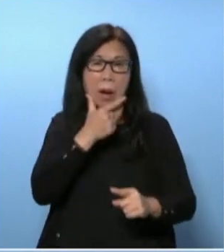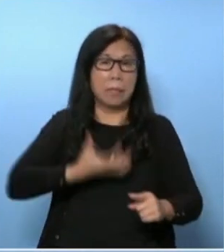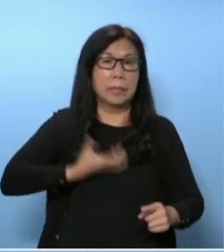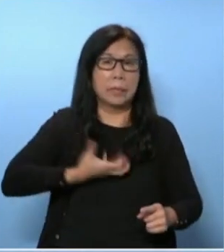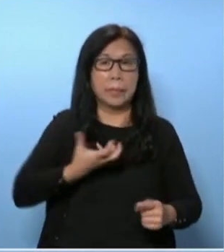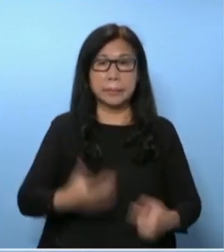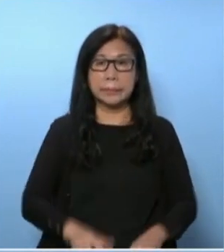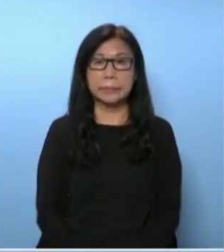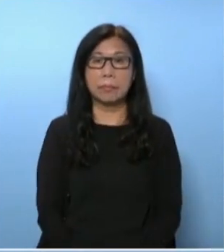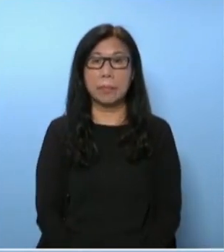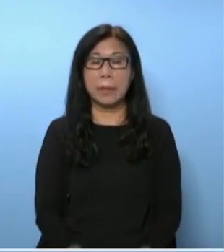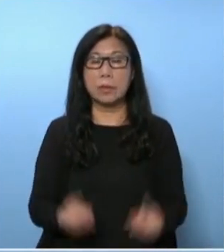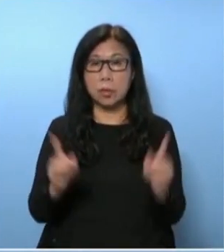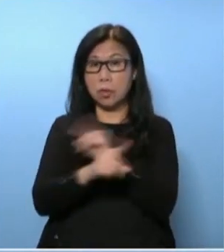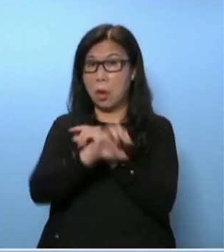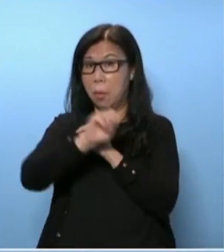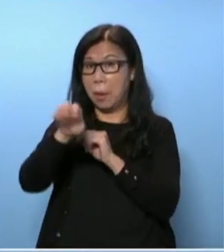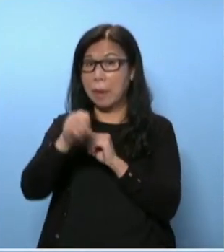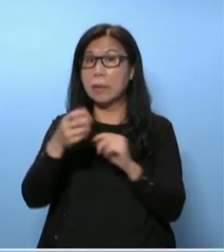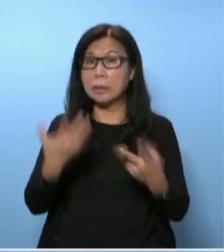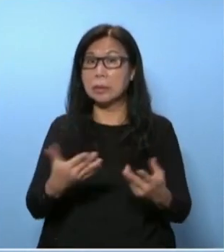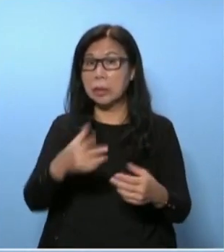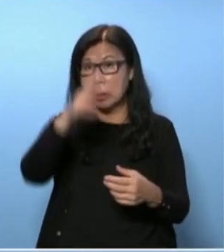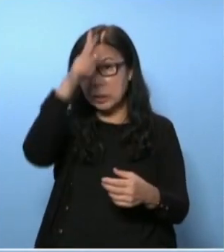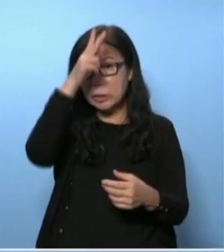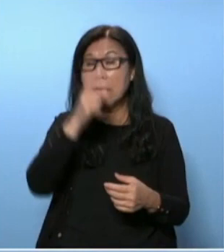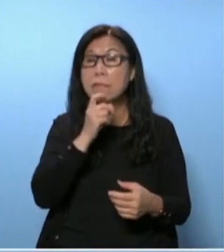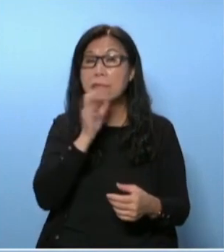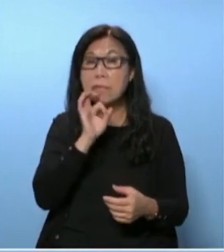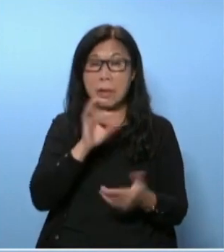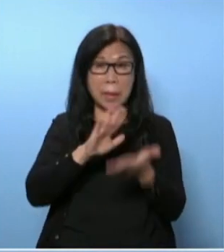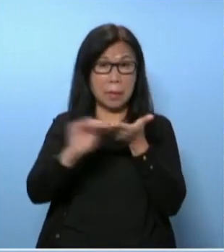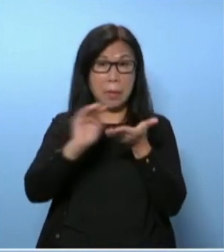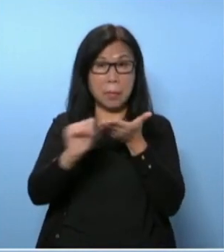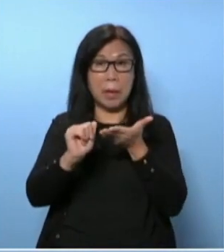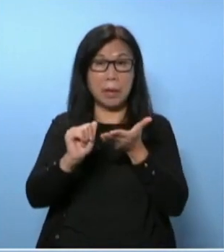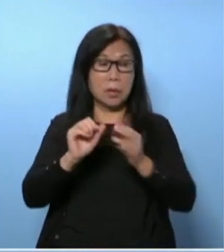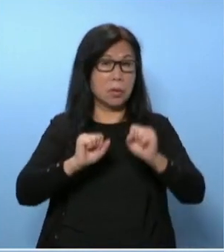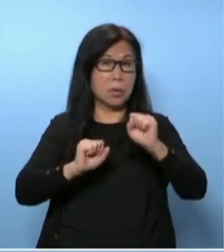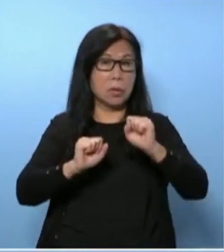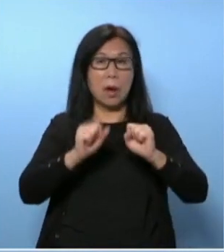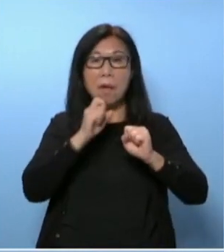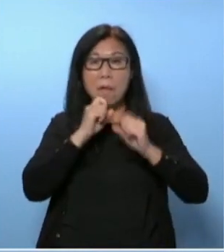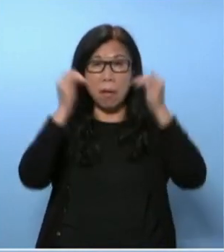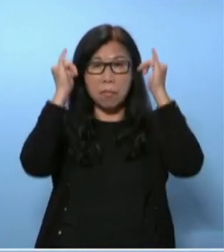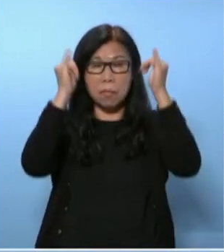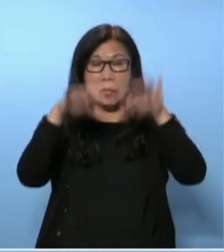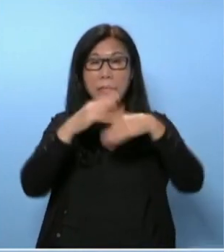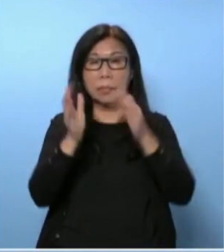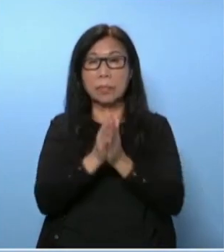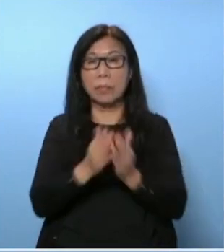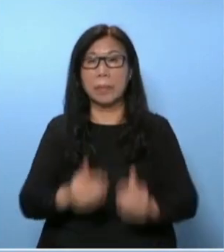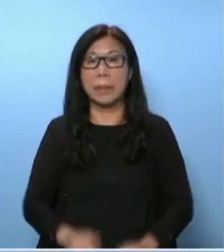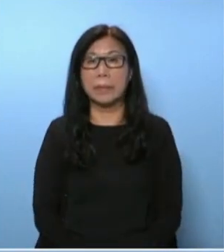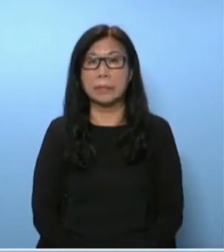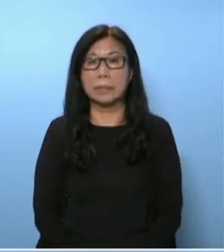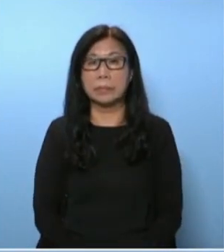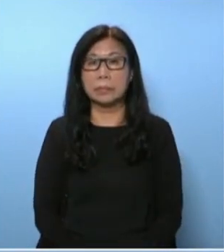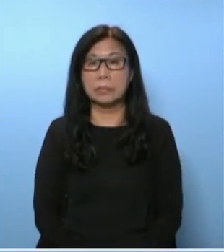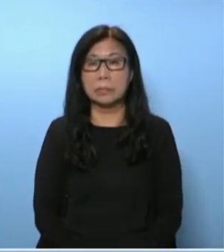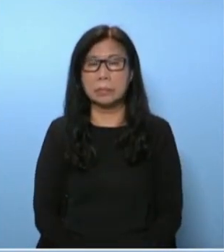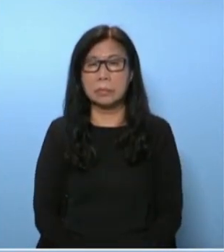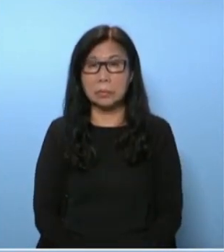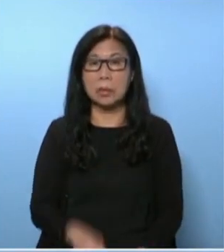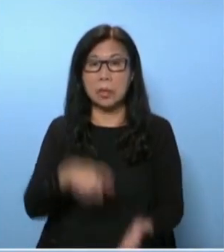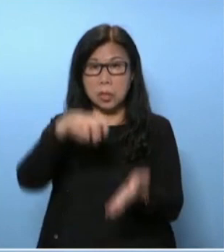此我想問下當局，是否在美化暴力之後鞠一個躬